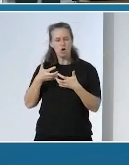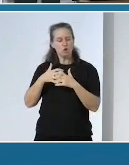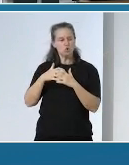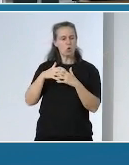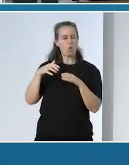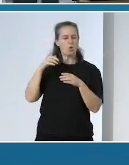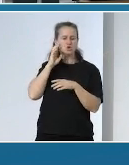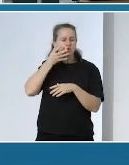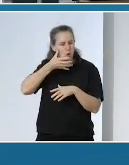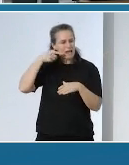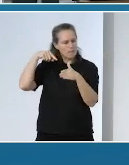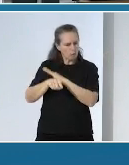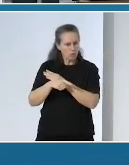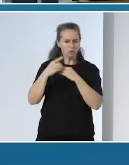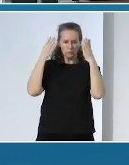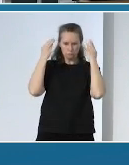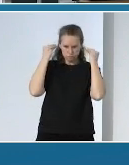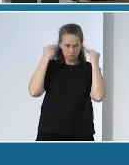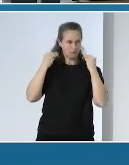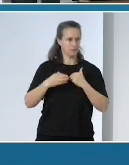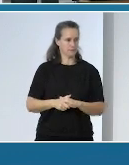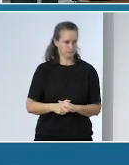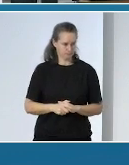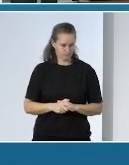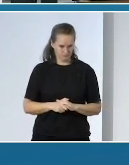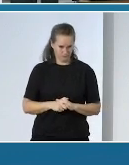profonde, voire d'une cophose bilatérale.